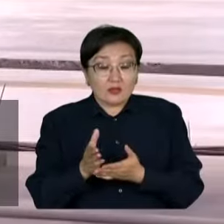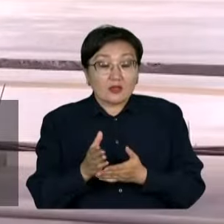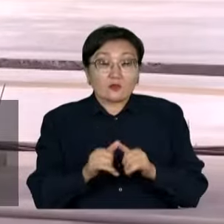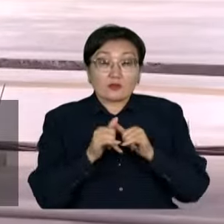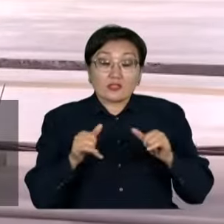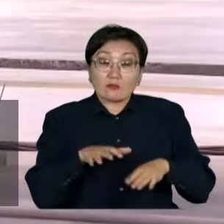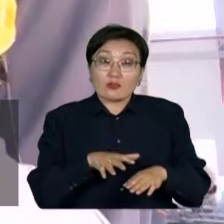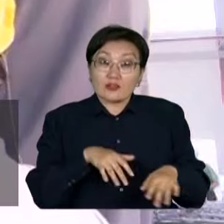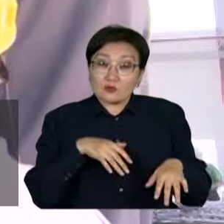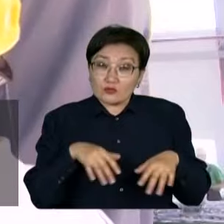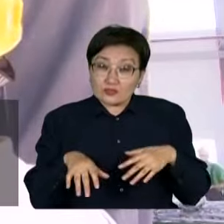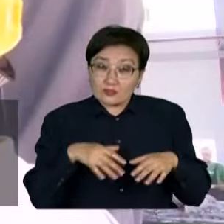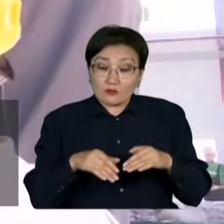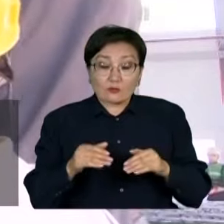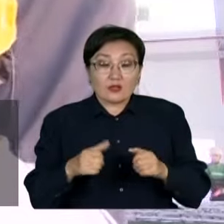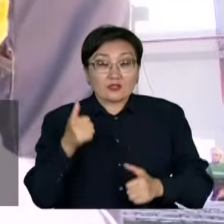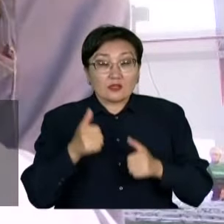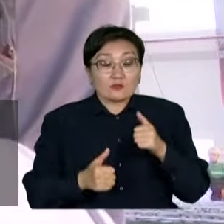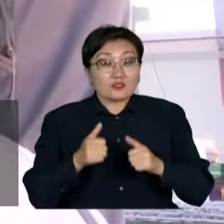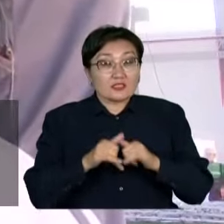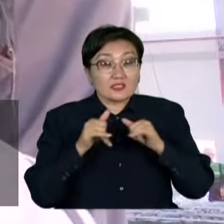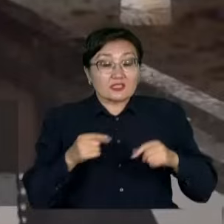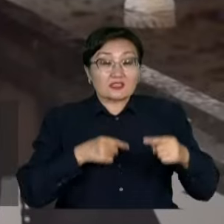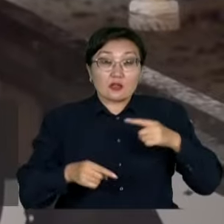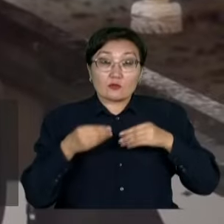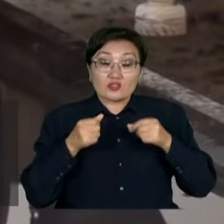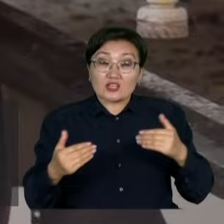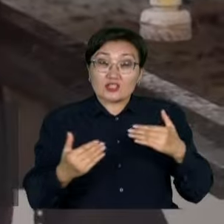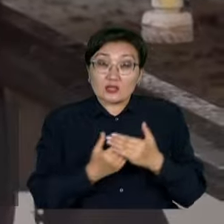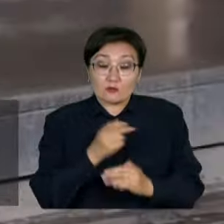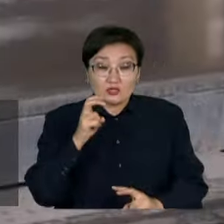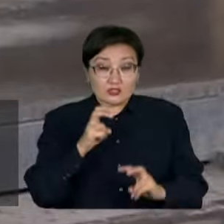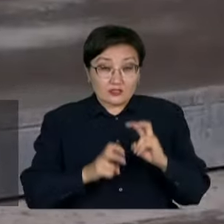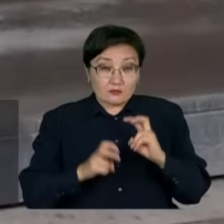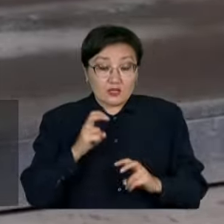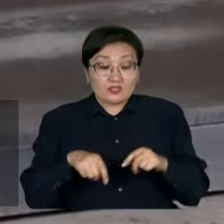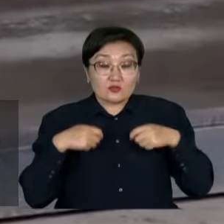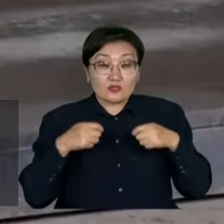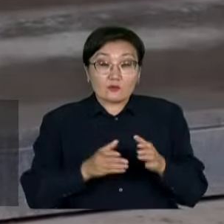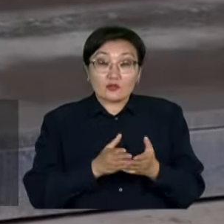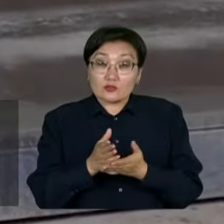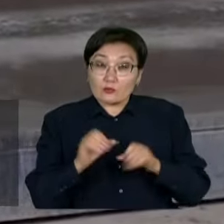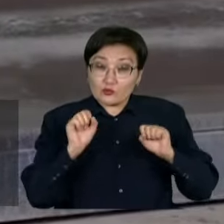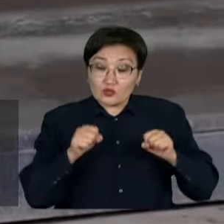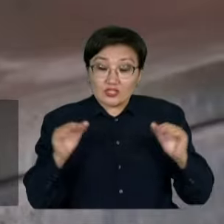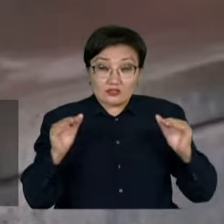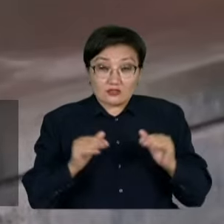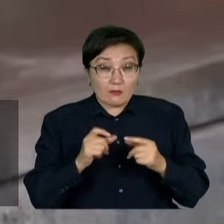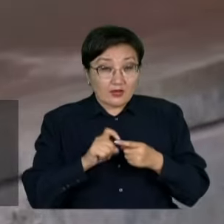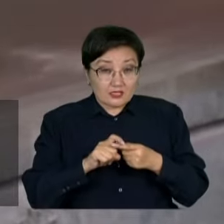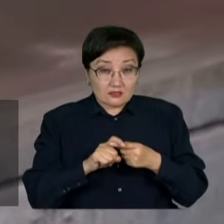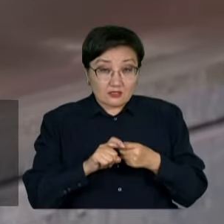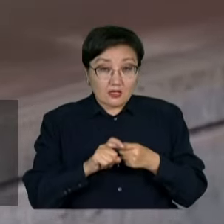серпінділігінің баяулауымен және бәсекелестіктің дамуына теріс әсер ететін жаңа кәсіпорындардың нарыққа кіру мүмкіндігінің шектелуі мен